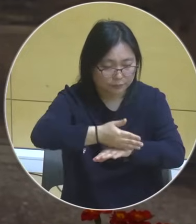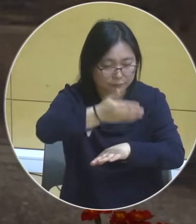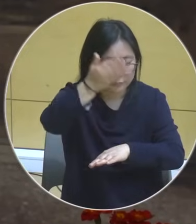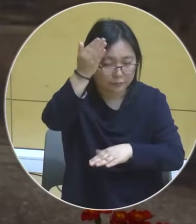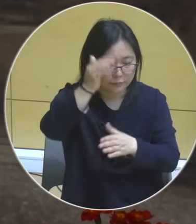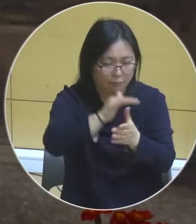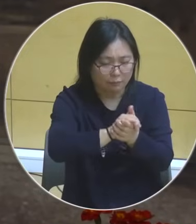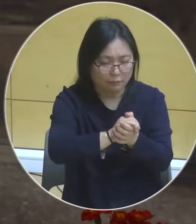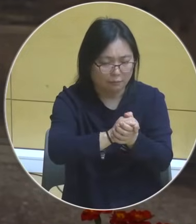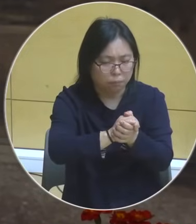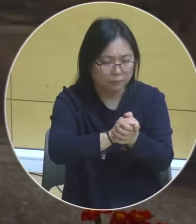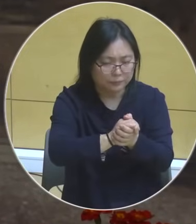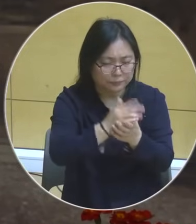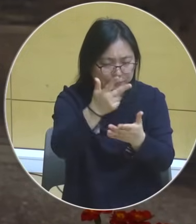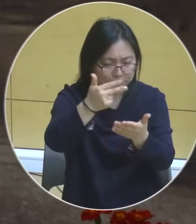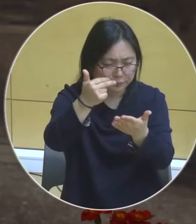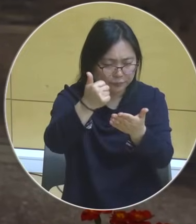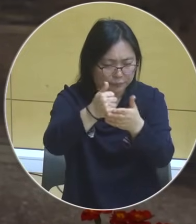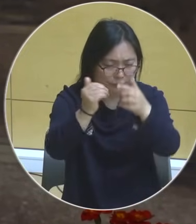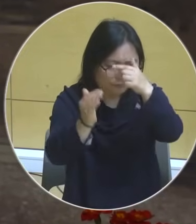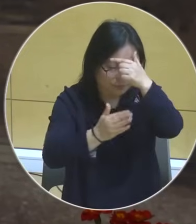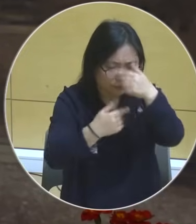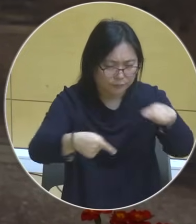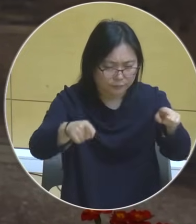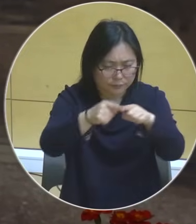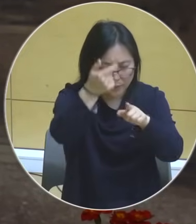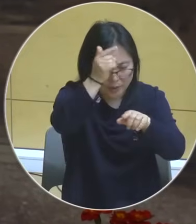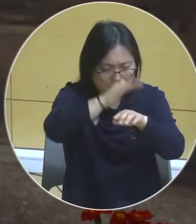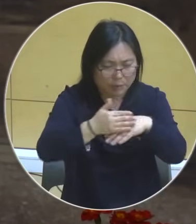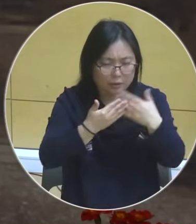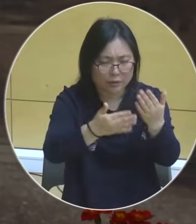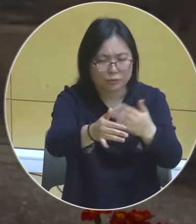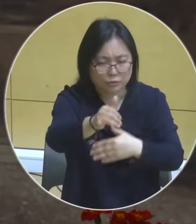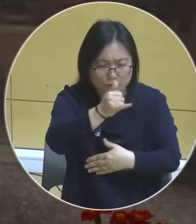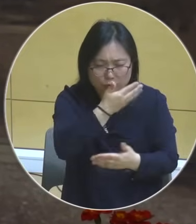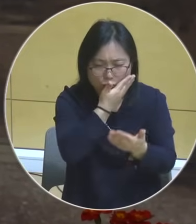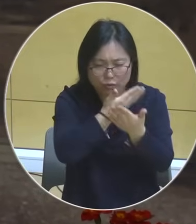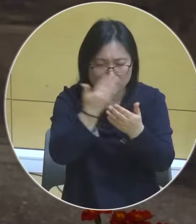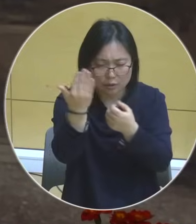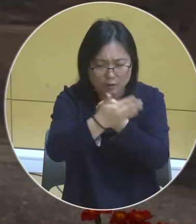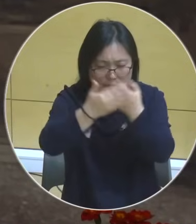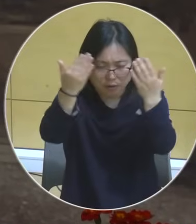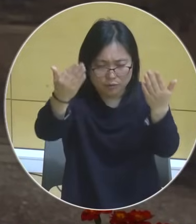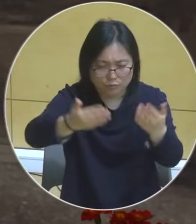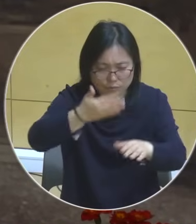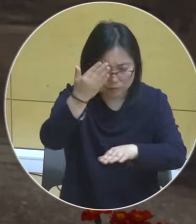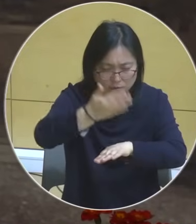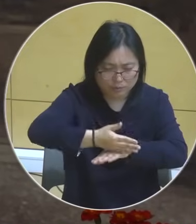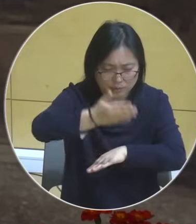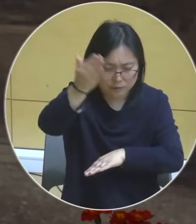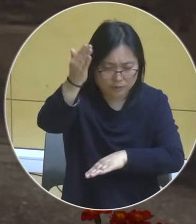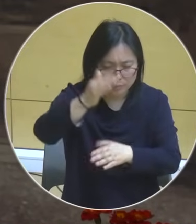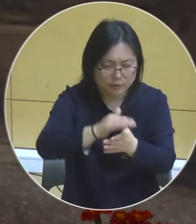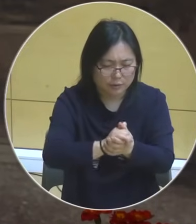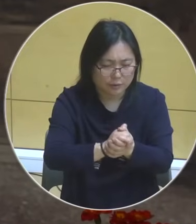고맙습니다. 주님의 성도들과 함께 예배를 드릴 수 있는 귀한 은혜 주셔서 감사를